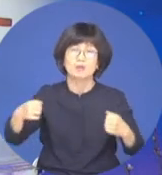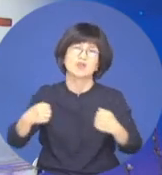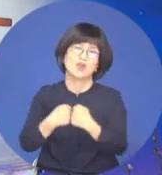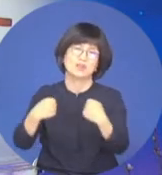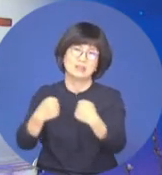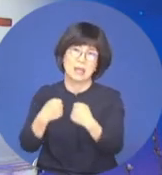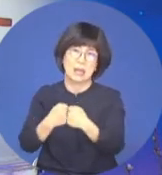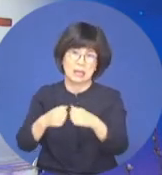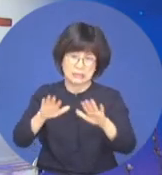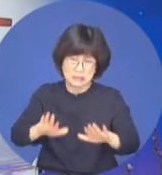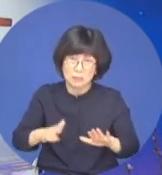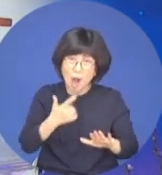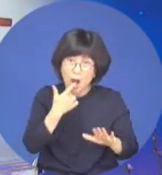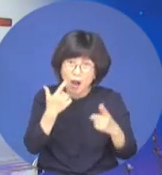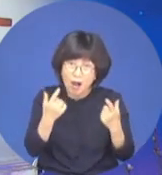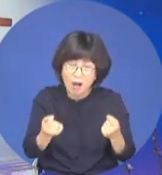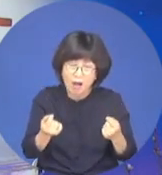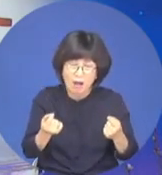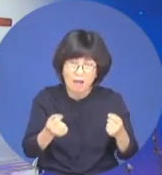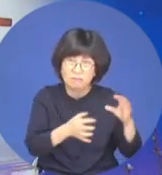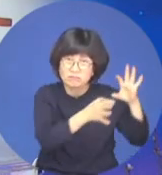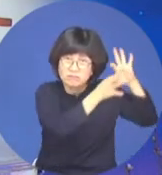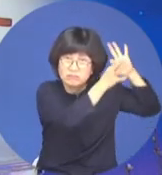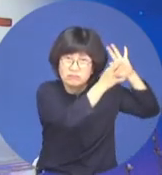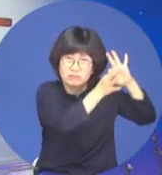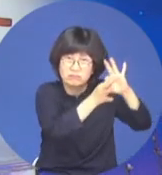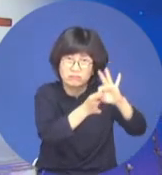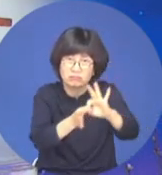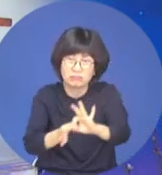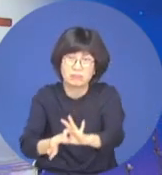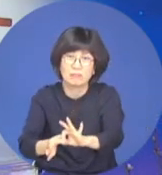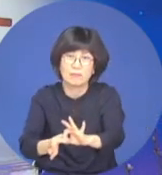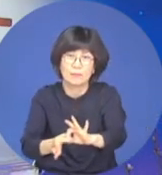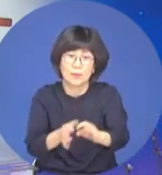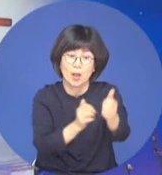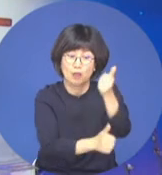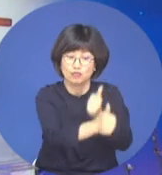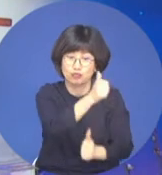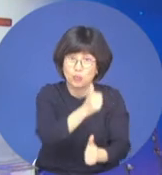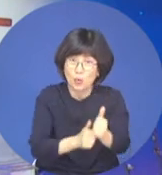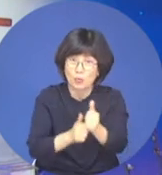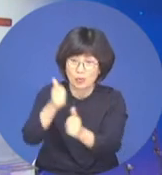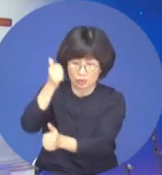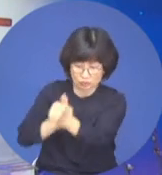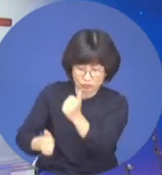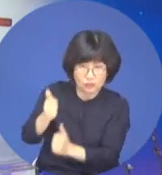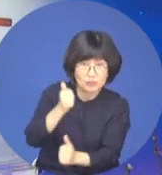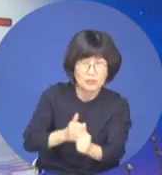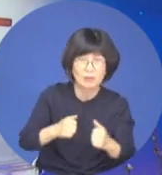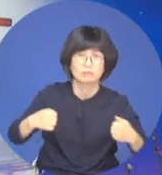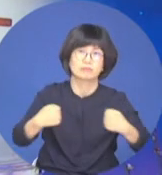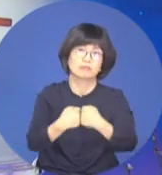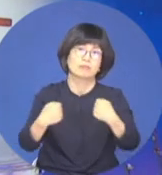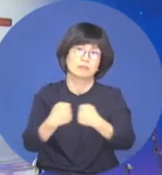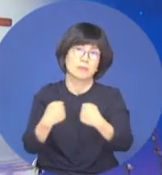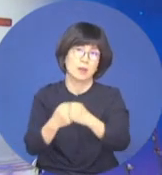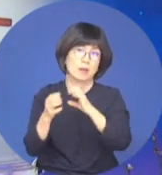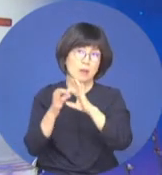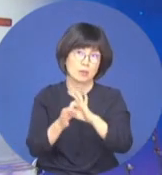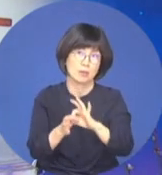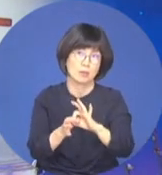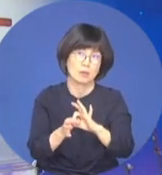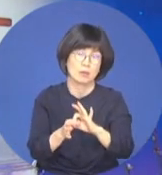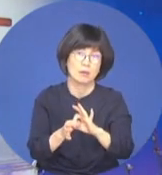그 이스마엘의 후손과의 이스라엘의 전쟁은 멈추질 않고 있어요. 어디서 시작됐습니까?